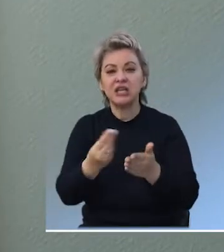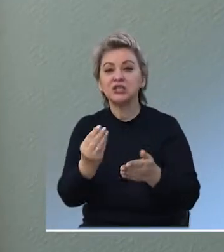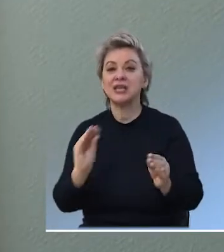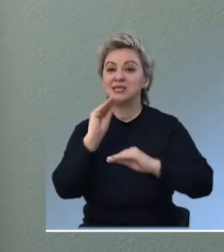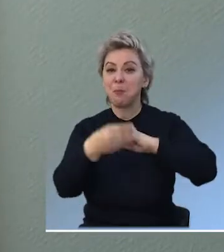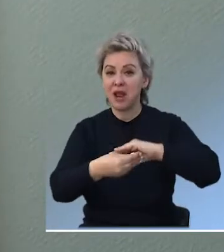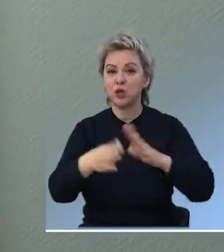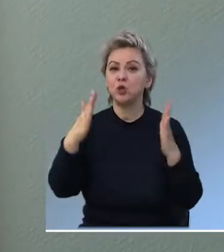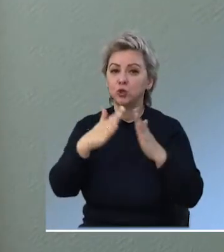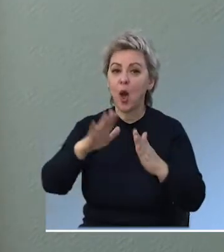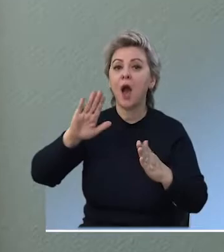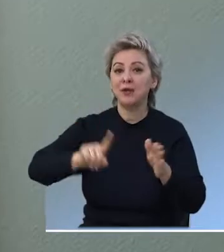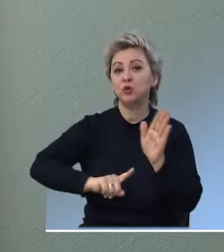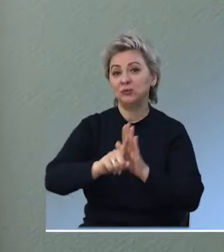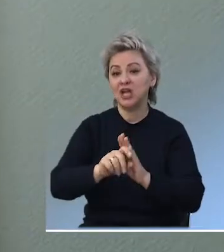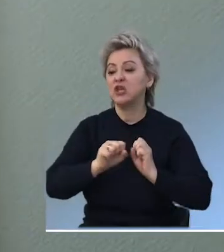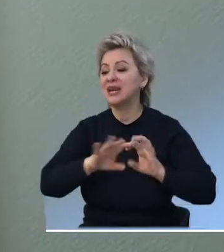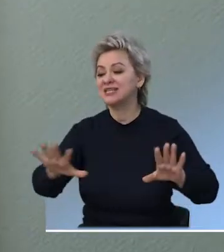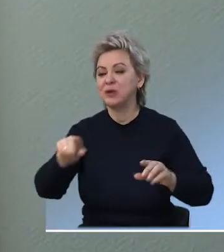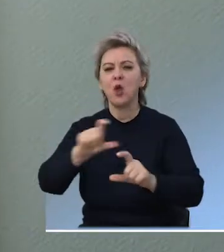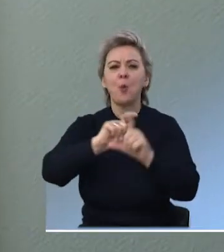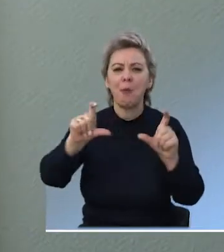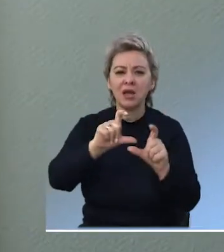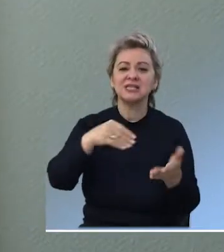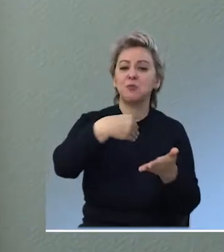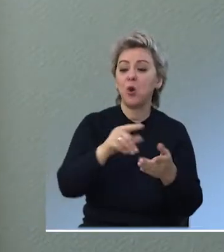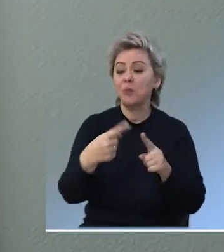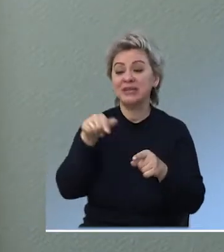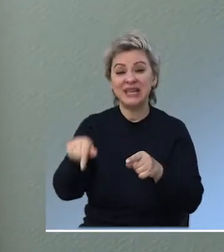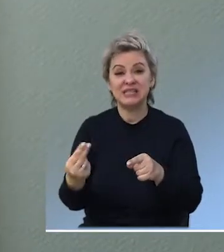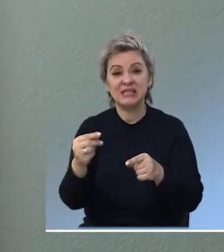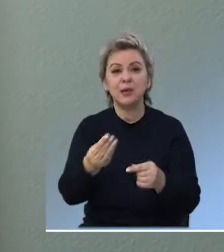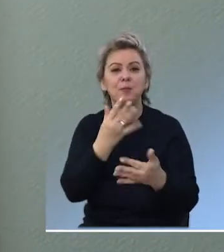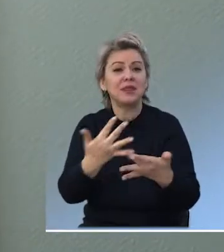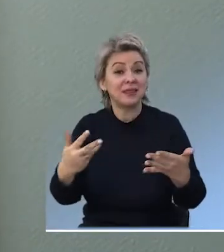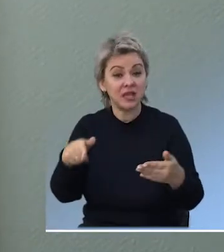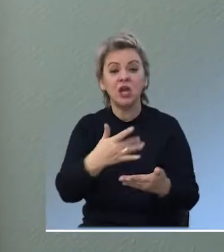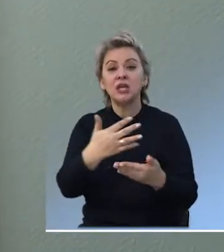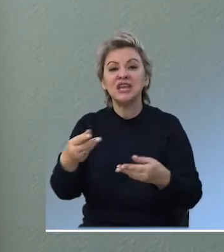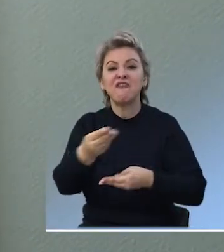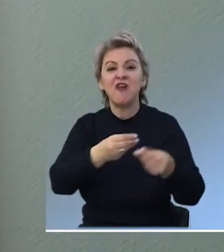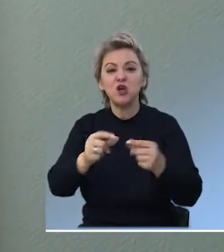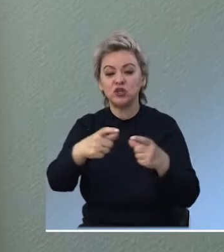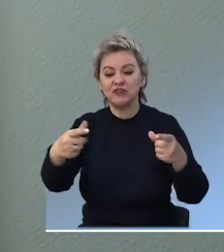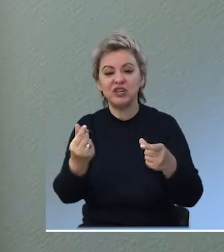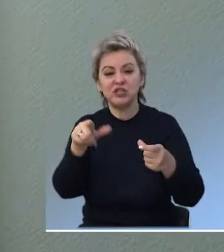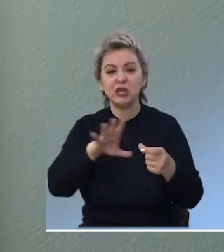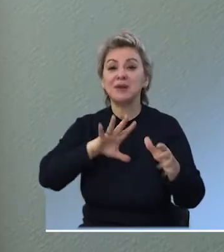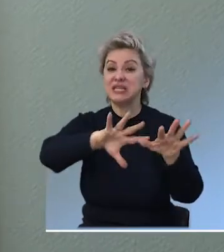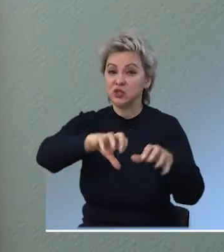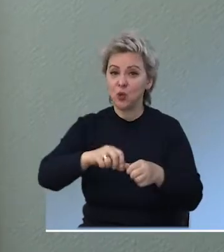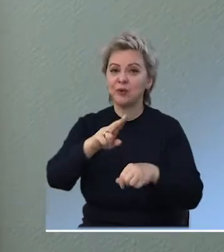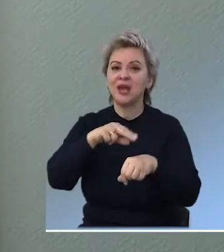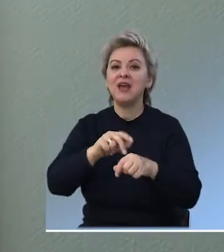Деньги они спрятали у себя дома, а затем стали реализовывать купюры в магазинах и покупать на них продукты питания. Несколько фальшивых купюр были